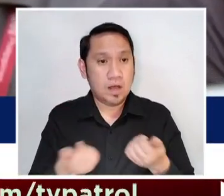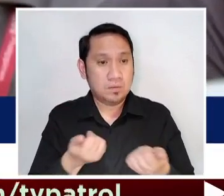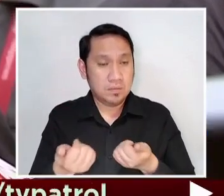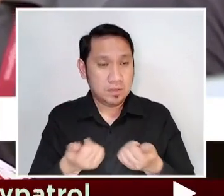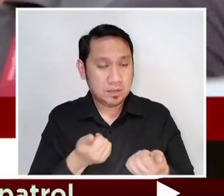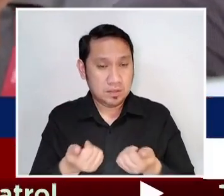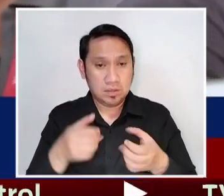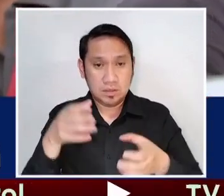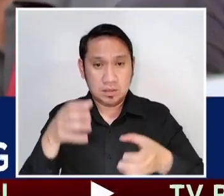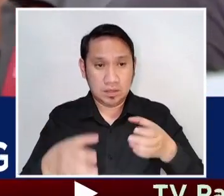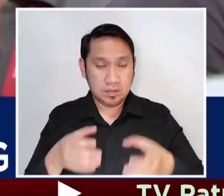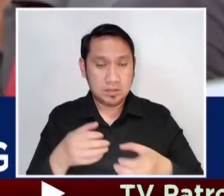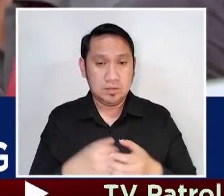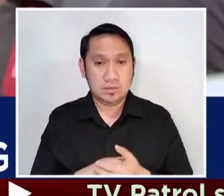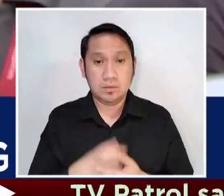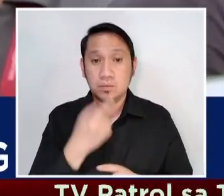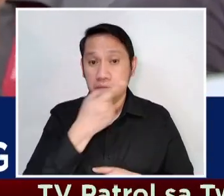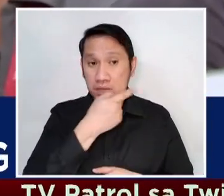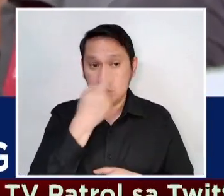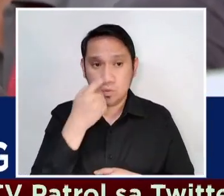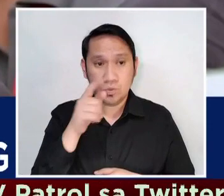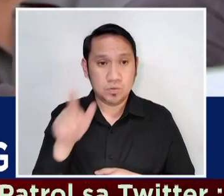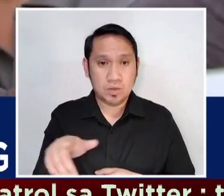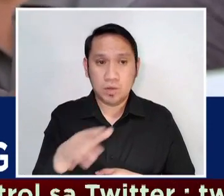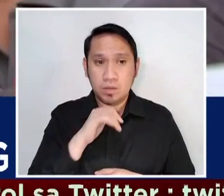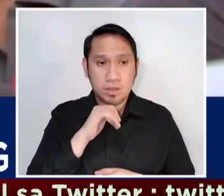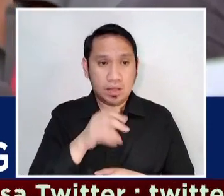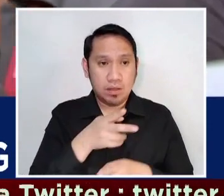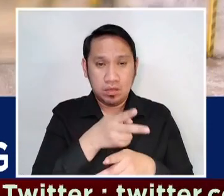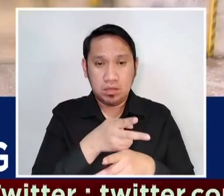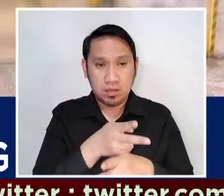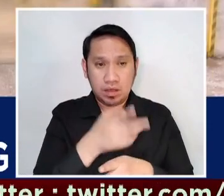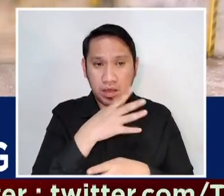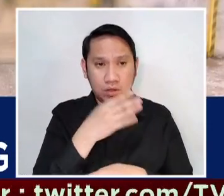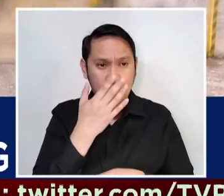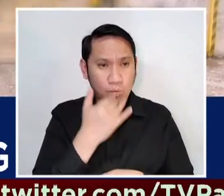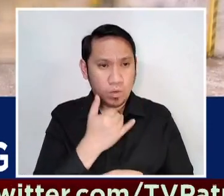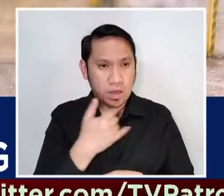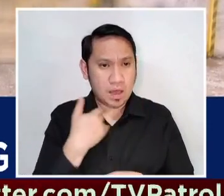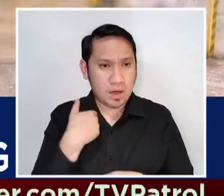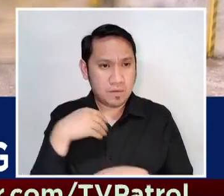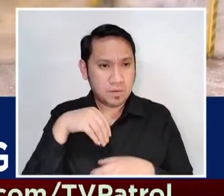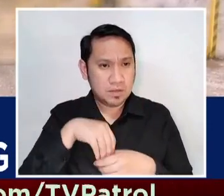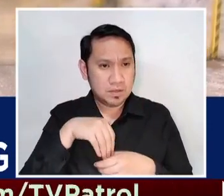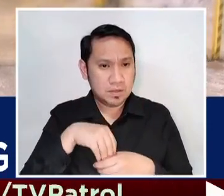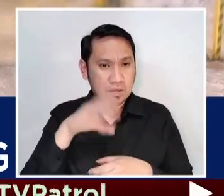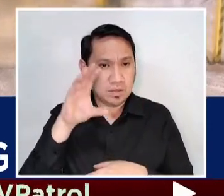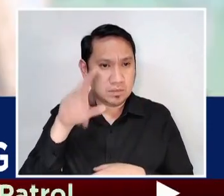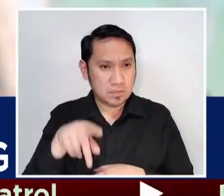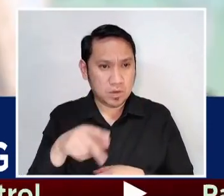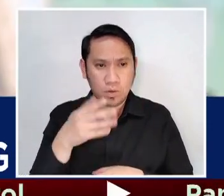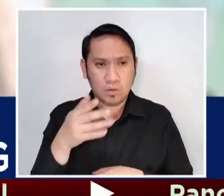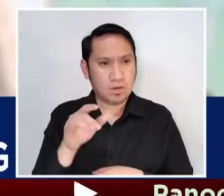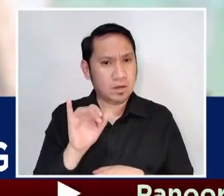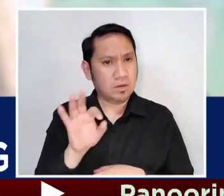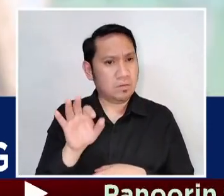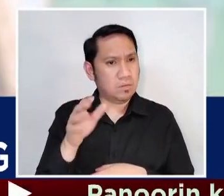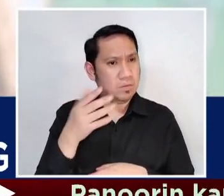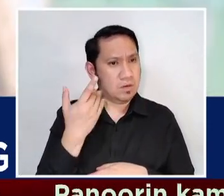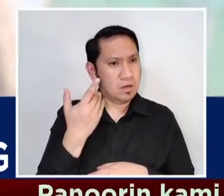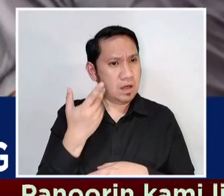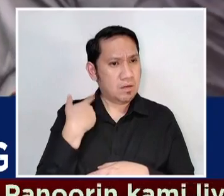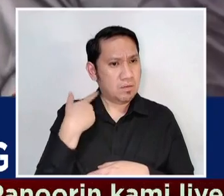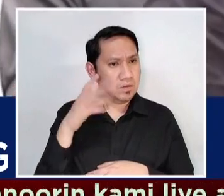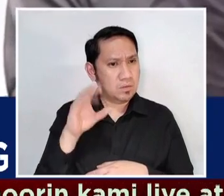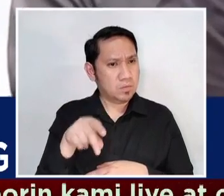si General Bantag sapagkat naging pabaya siya at nakalusot ang cellphone. Kung hindi dahil may cellphone itong middleman, hindi sana napatay si